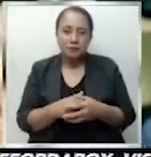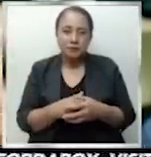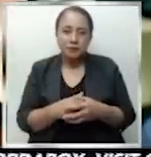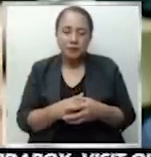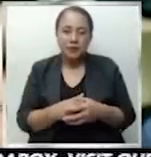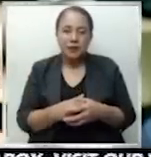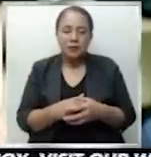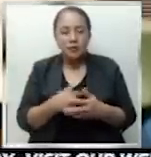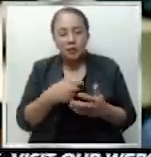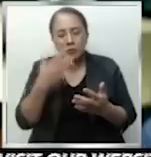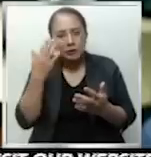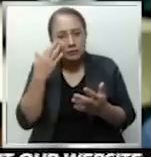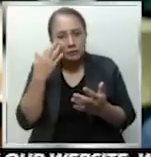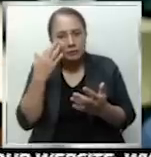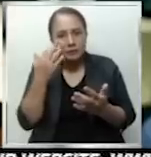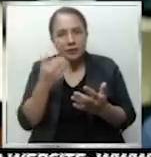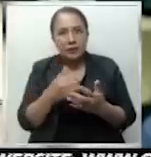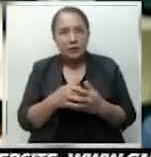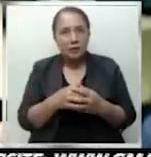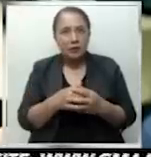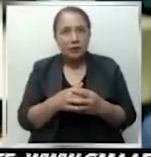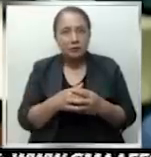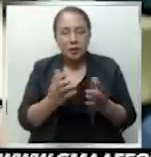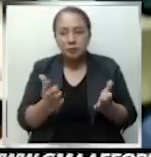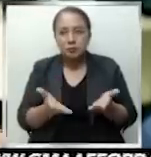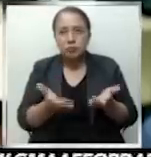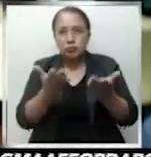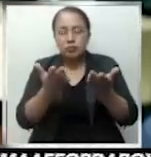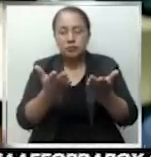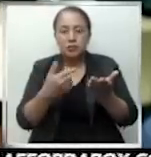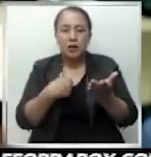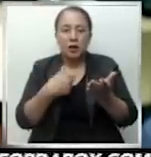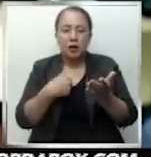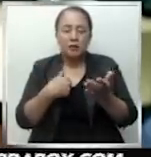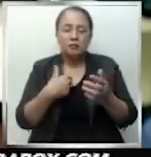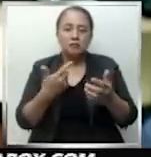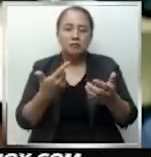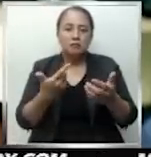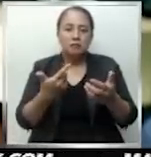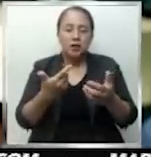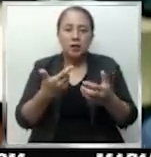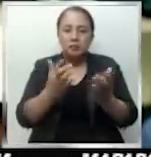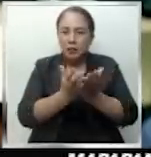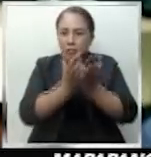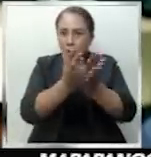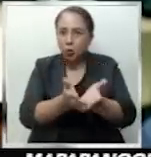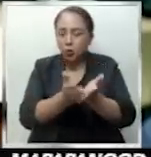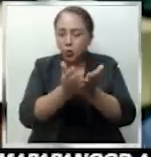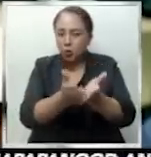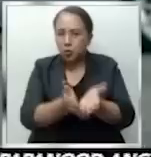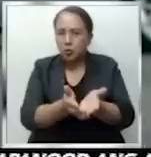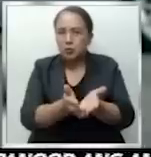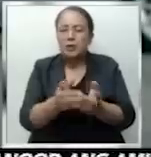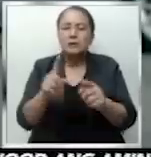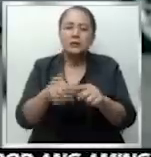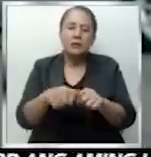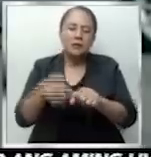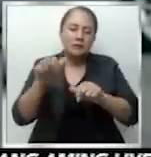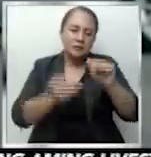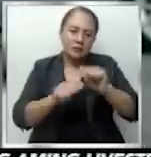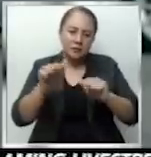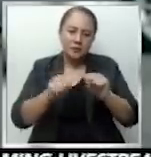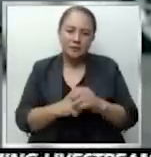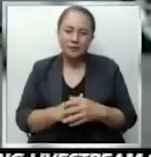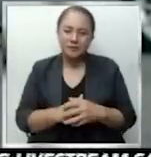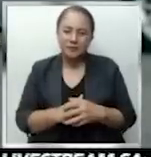ma-siphon or maangat natin yung barko na yun. But it depends on the assessment.